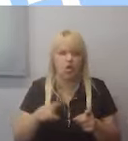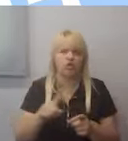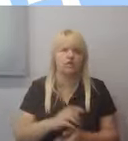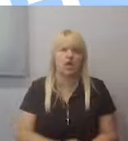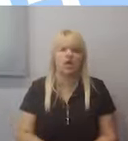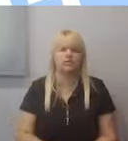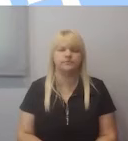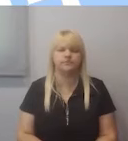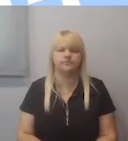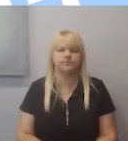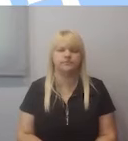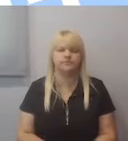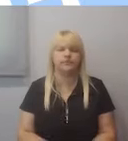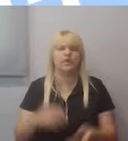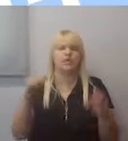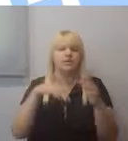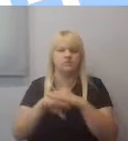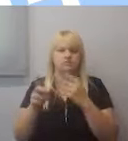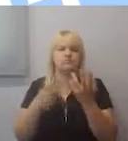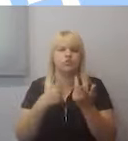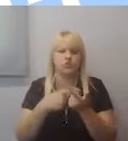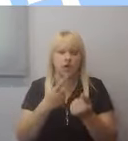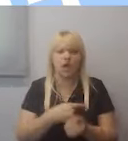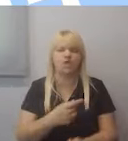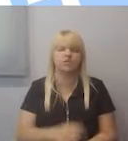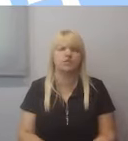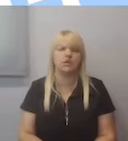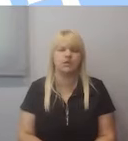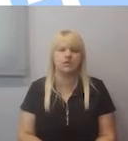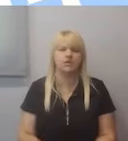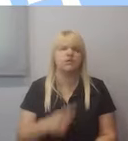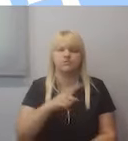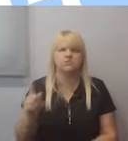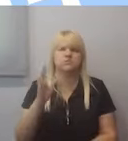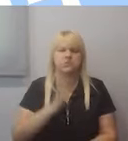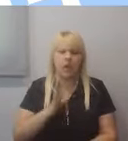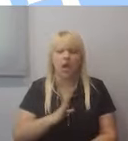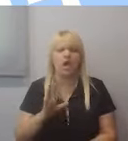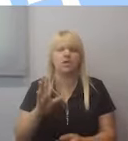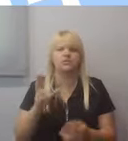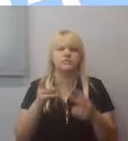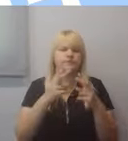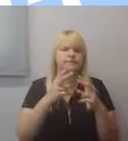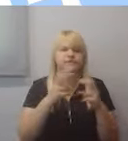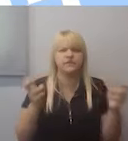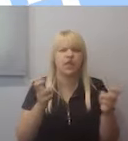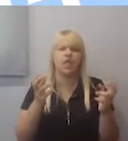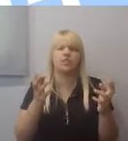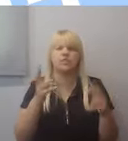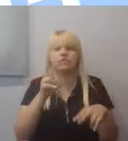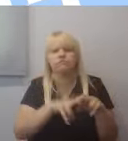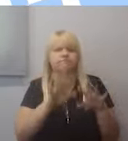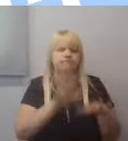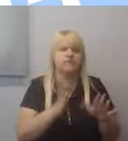evakuā to uzskaita šīs te pagaidu izmitināšanas vietas apzinātās kā tiks